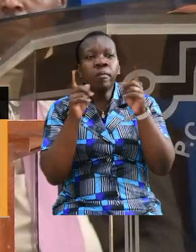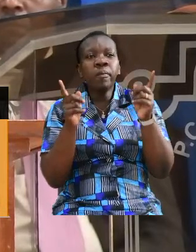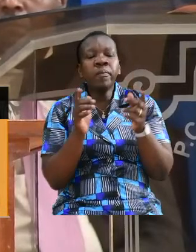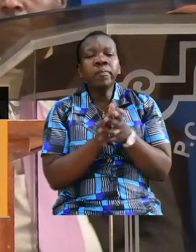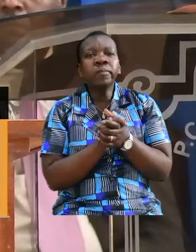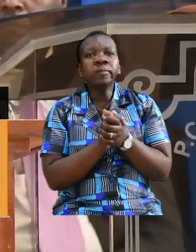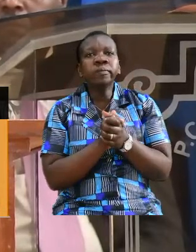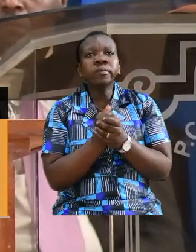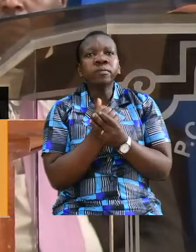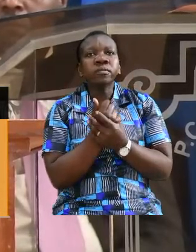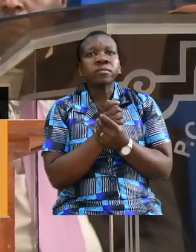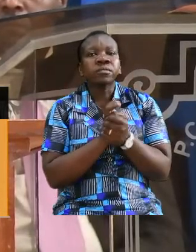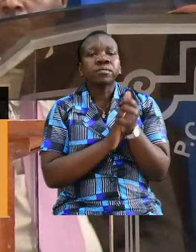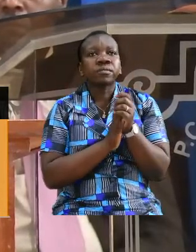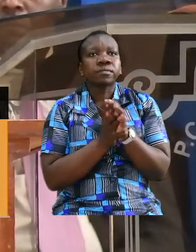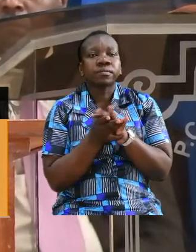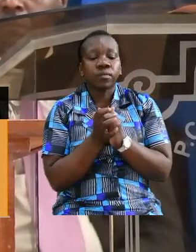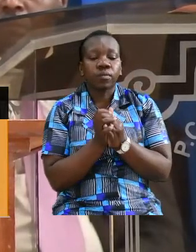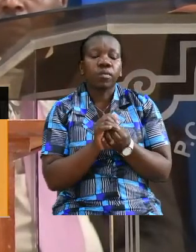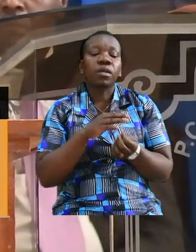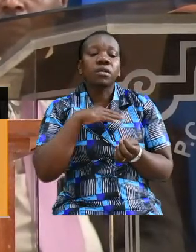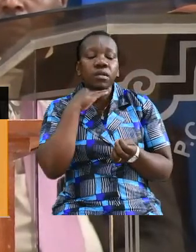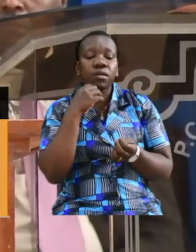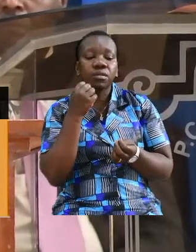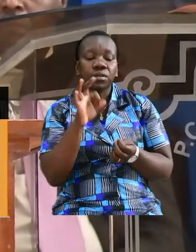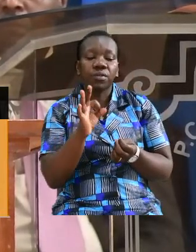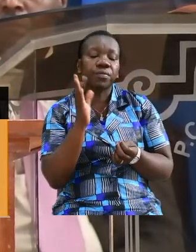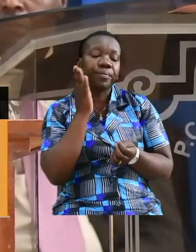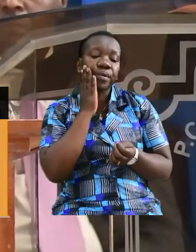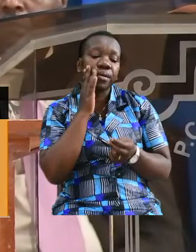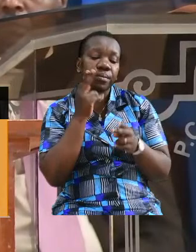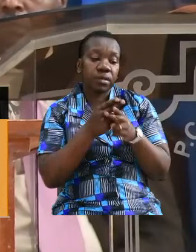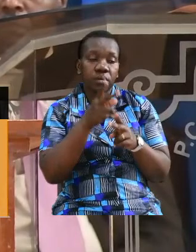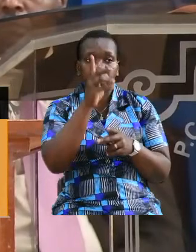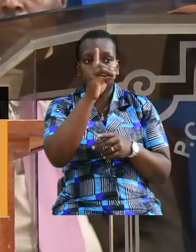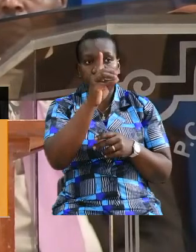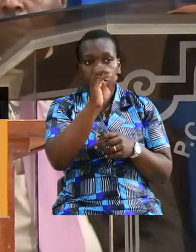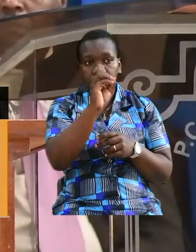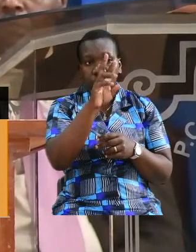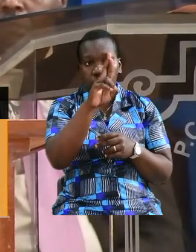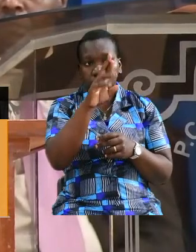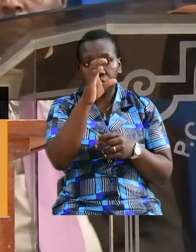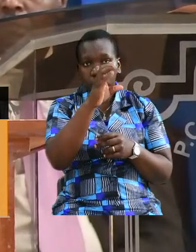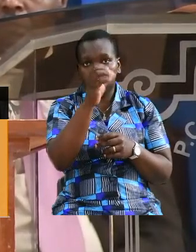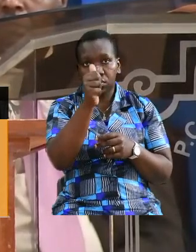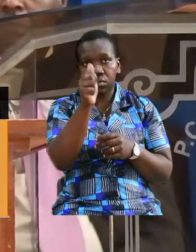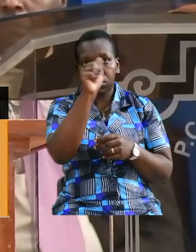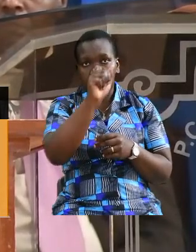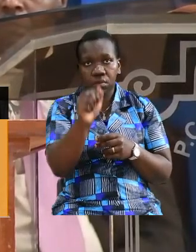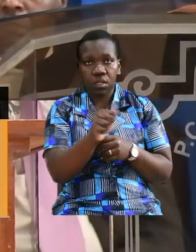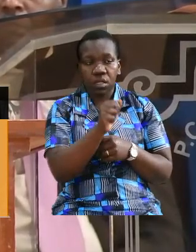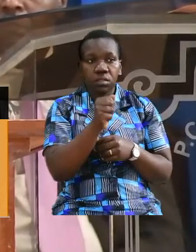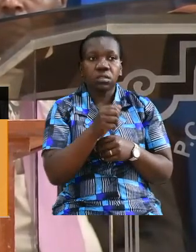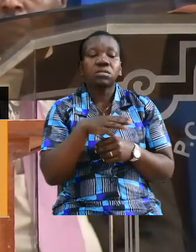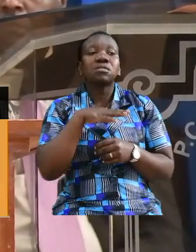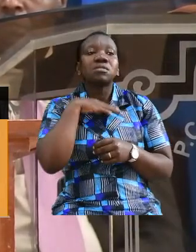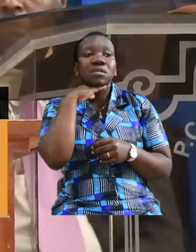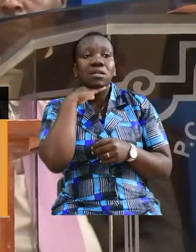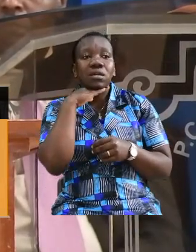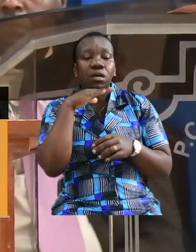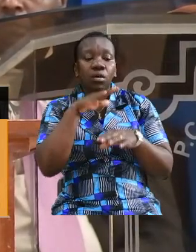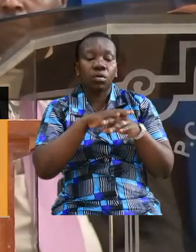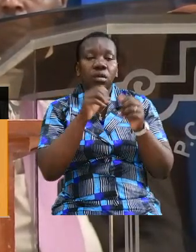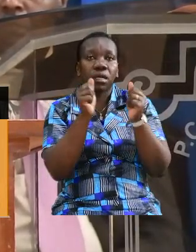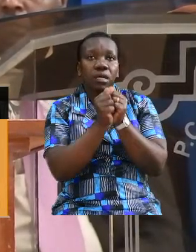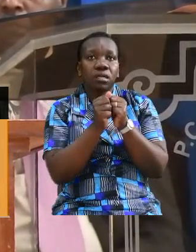Tunatangaziwa kifo cha Dorcas Wajiku Wajama ambaye ilitokea tarehe 18 mwezi huu